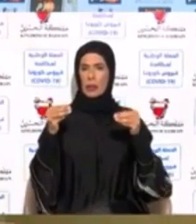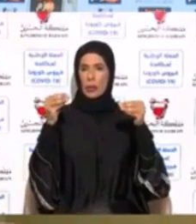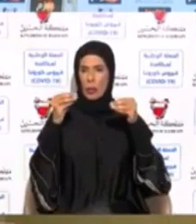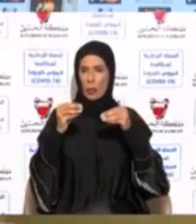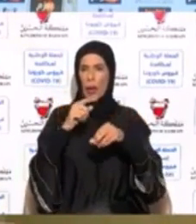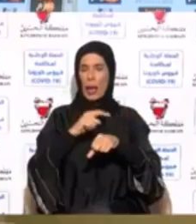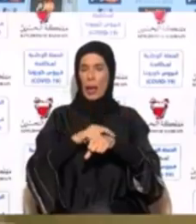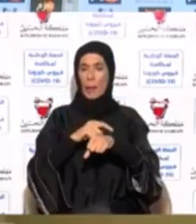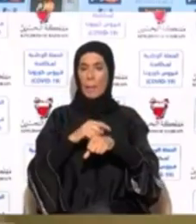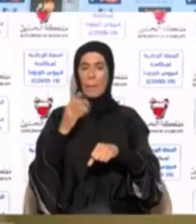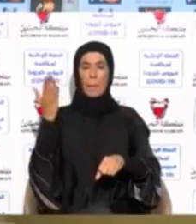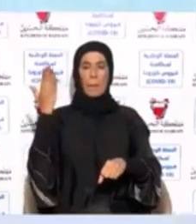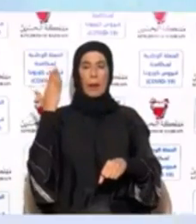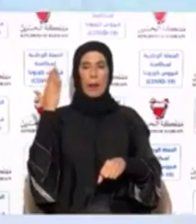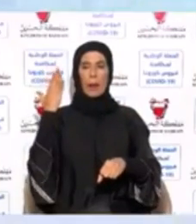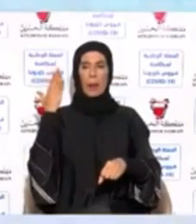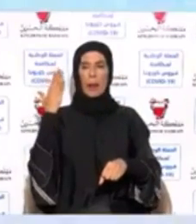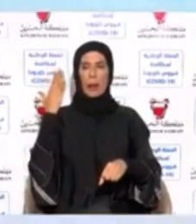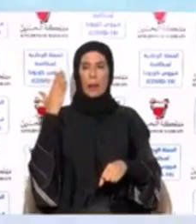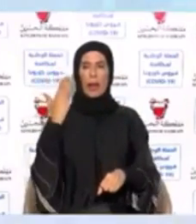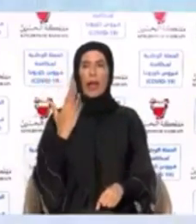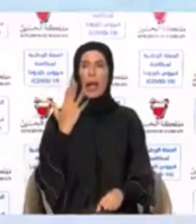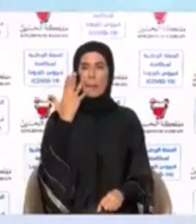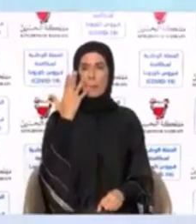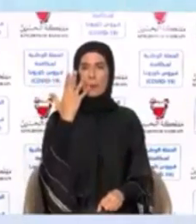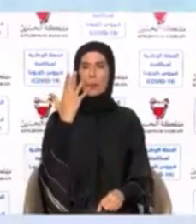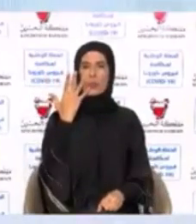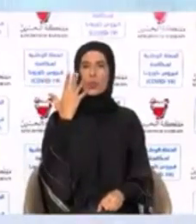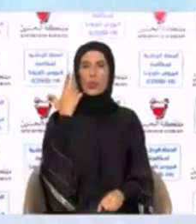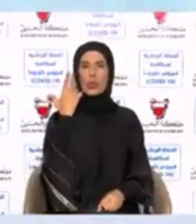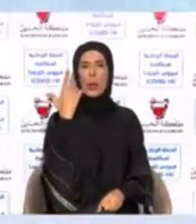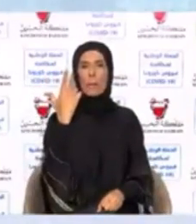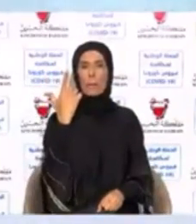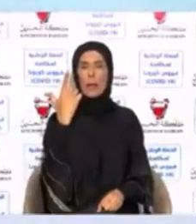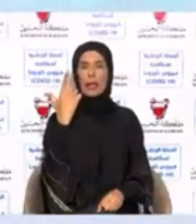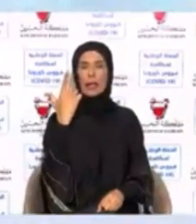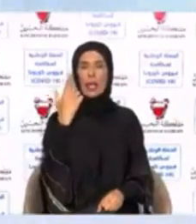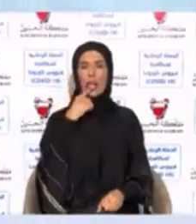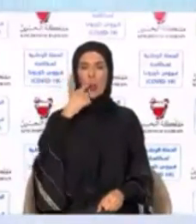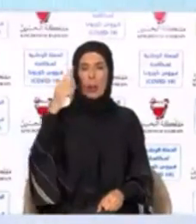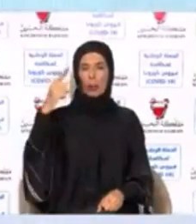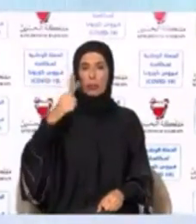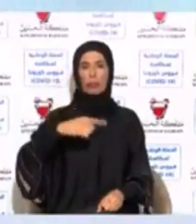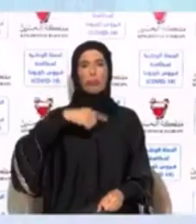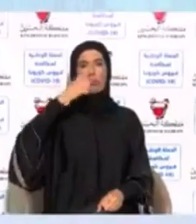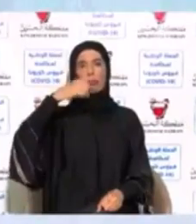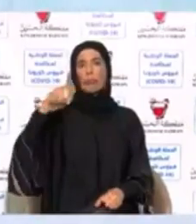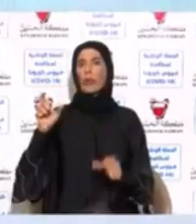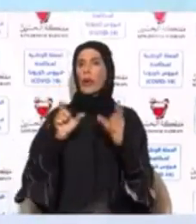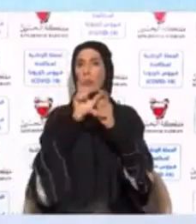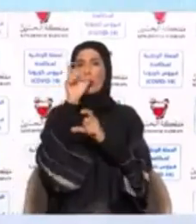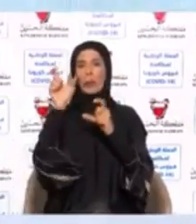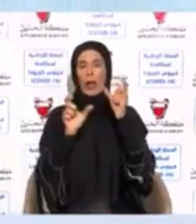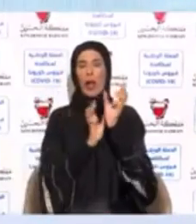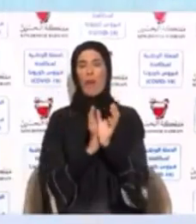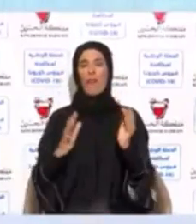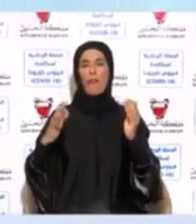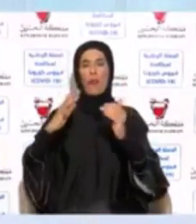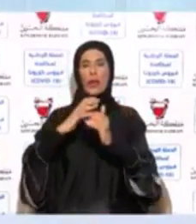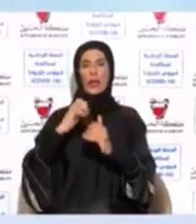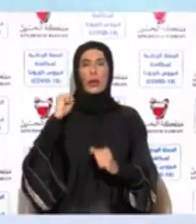في الفترة السابقة في الخمسة إلى سبعة أيام السابقة، حسب الإحصائيات وحسب المتابعة اليومية للفريق الوطني